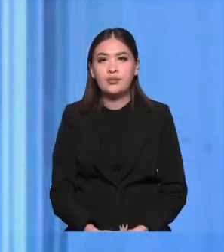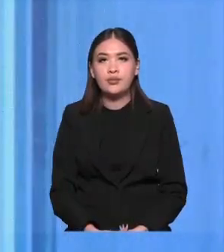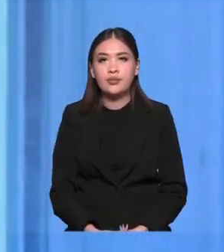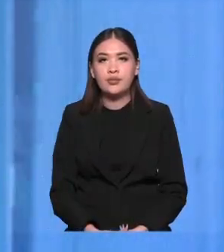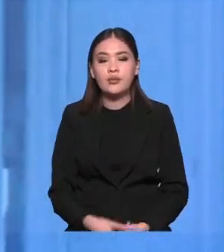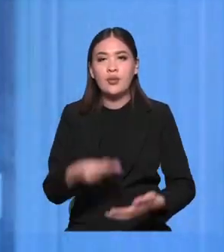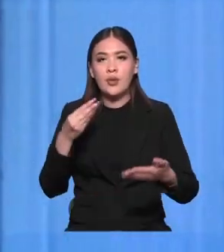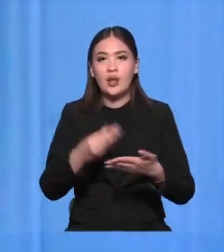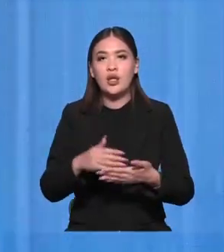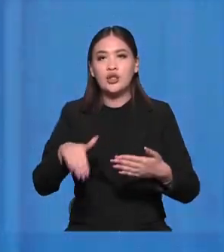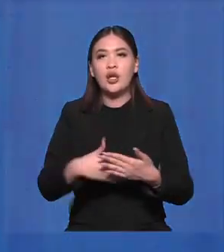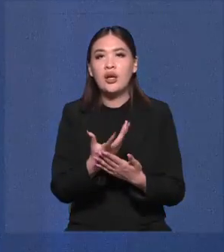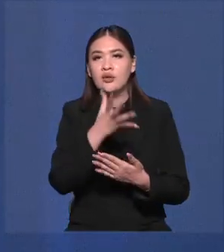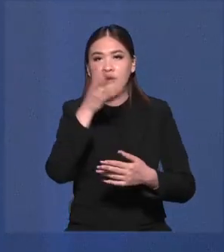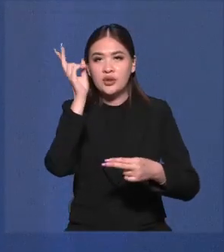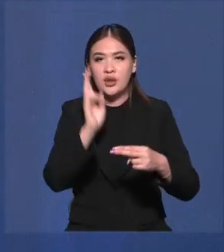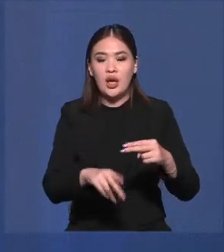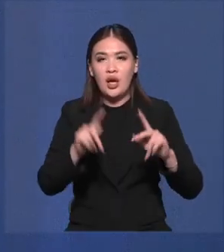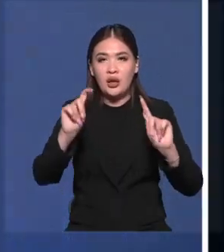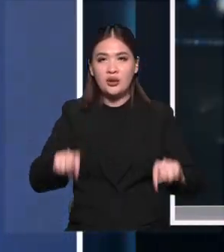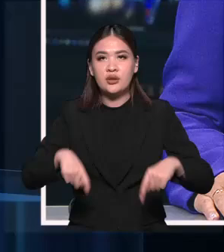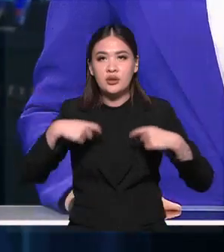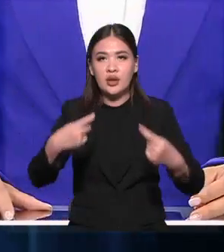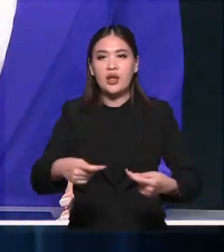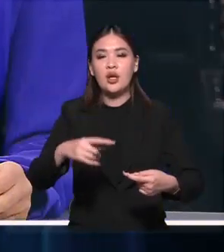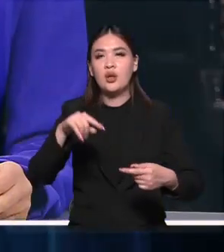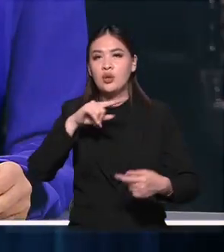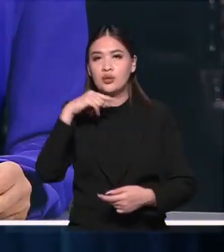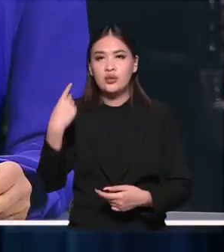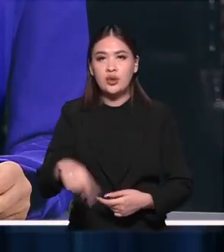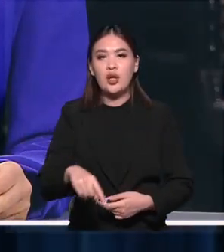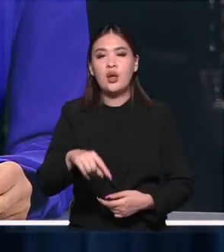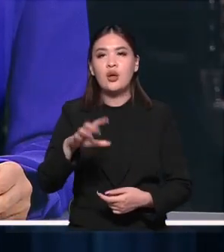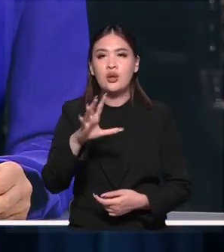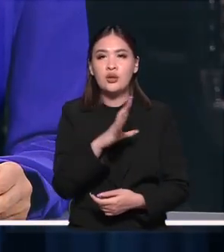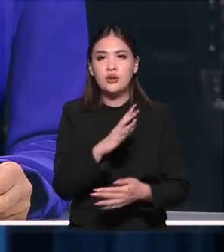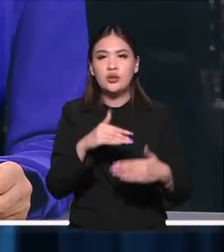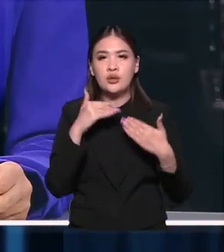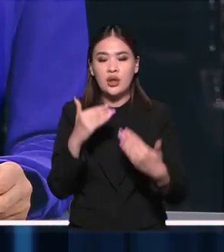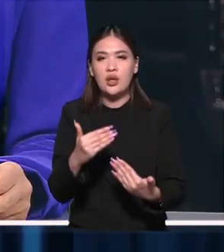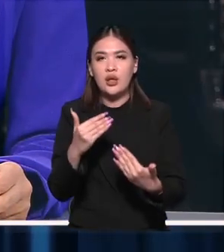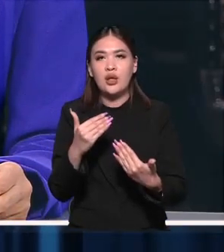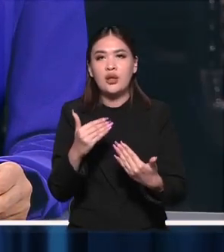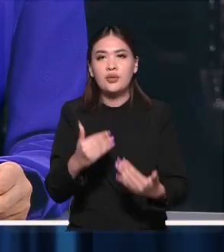Құрметті көрермен, жаңа уақыт осымен тәмам. Әрі қарай кезек орыс тіліндегі жаңалықтарында студияда әріптесім Ульяна Әшімова. Ульяна, қайырлы кеш.